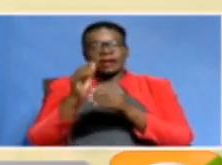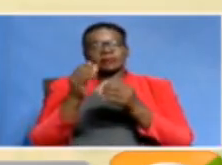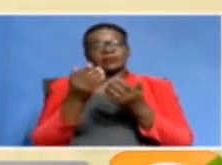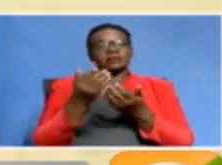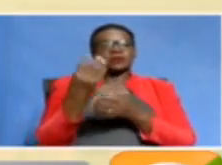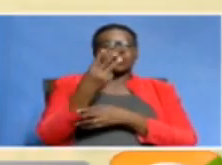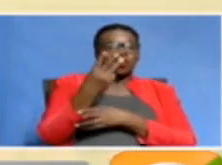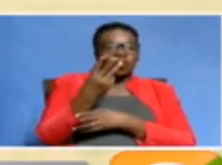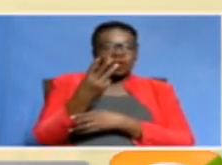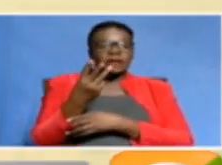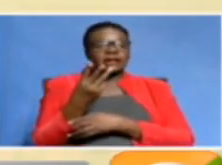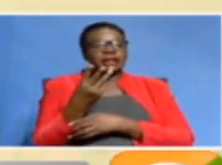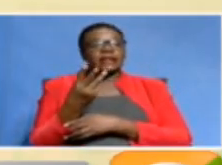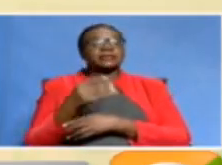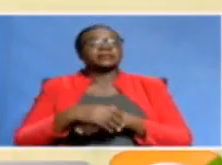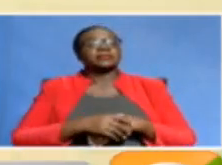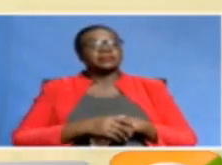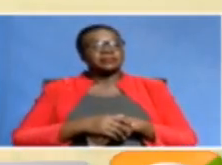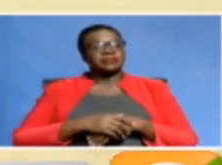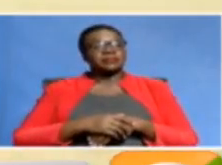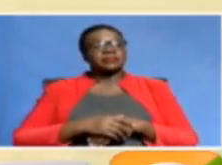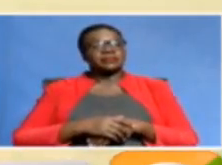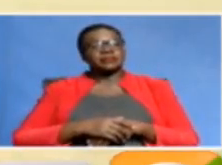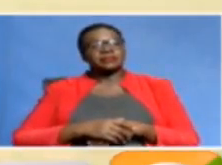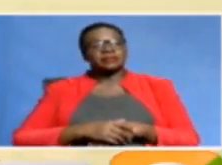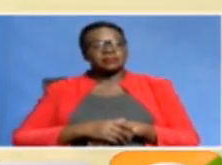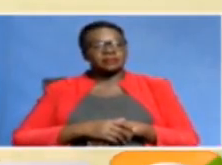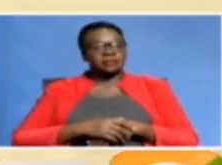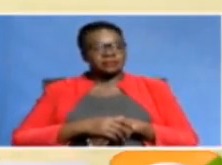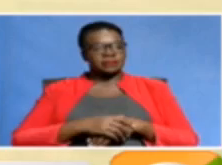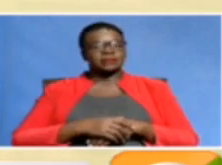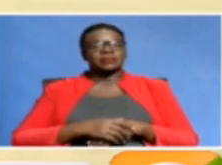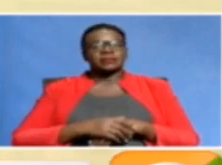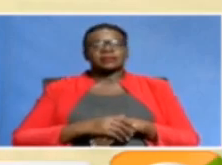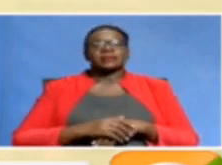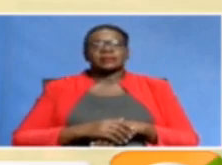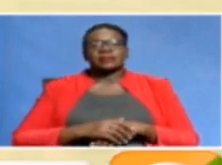iwapo wataendelea mbele au la. Jeff Mogire, Runinga Citizen, Nakuru.